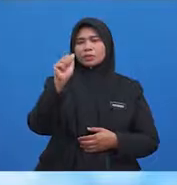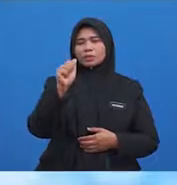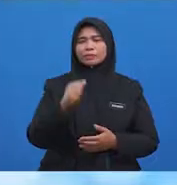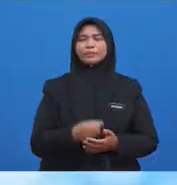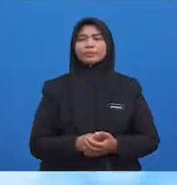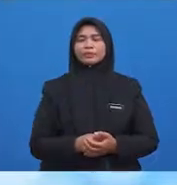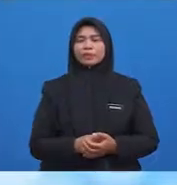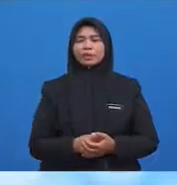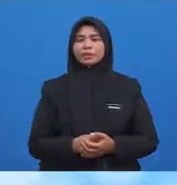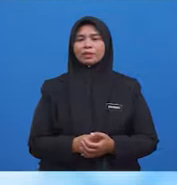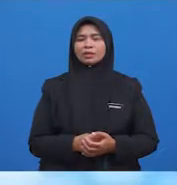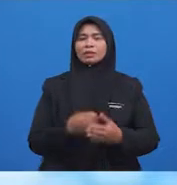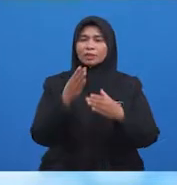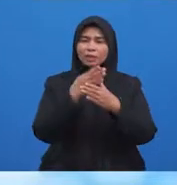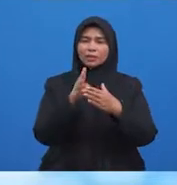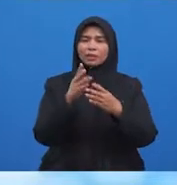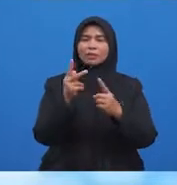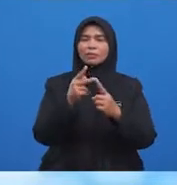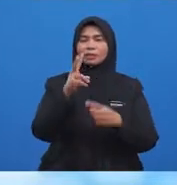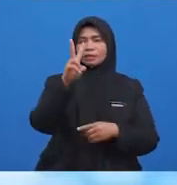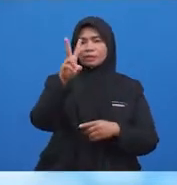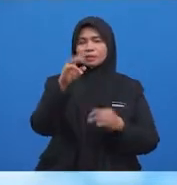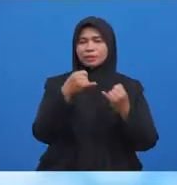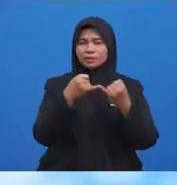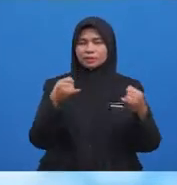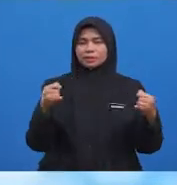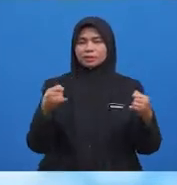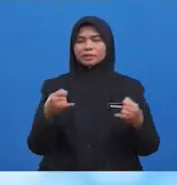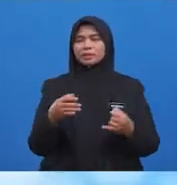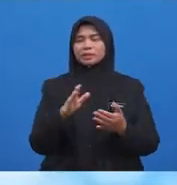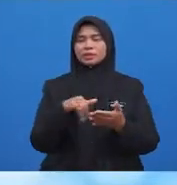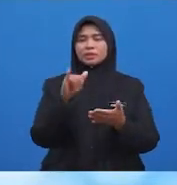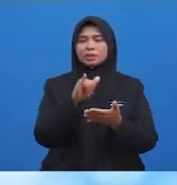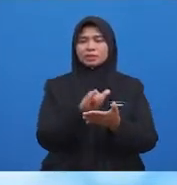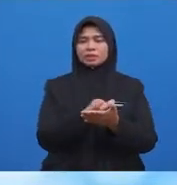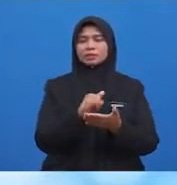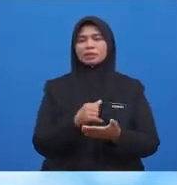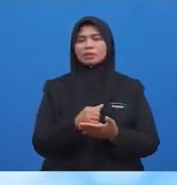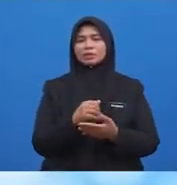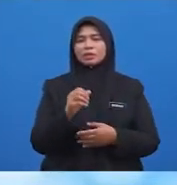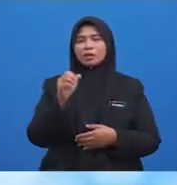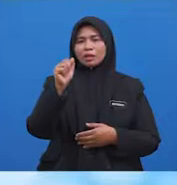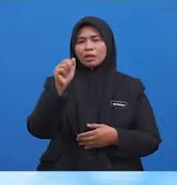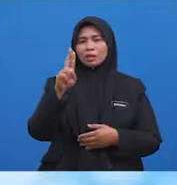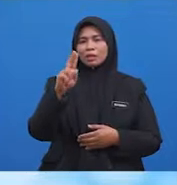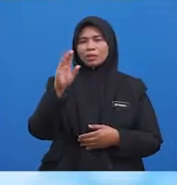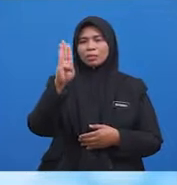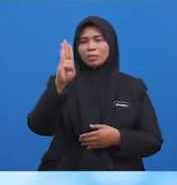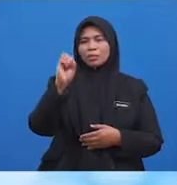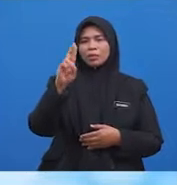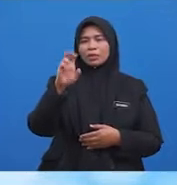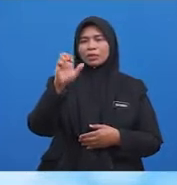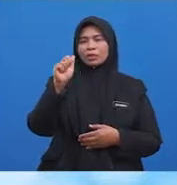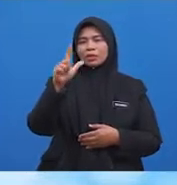Aurora terbagi kepada dua jenis yaitu Aurora borealis